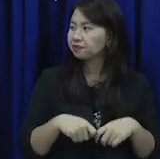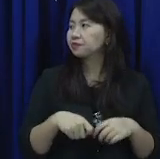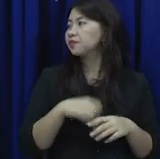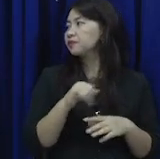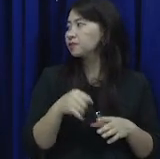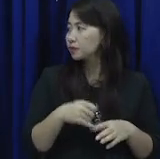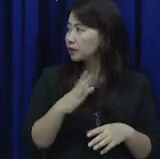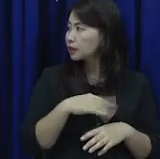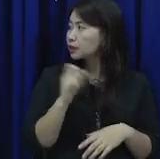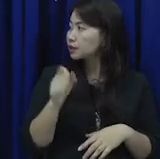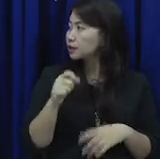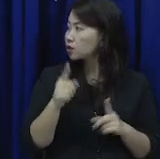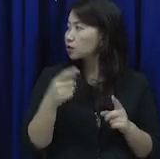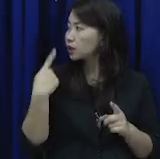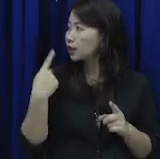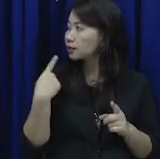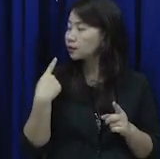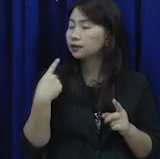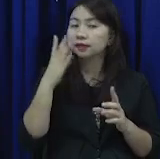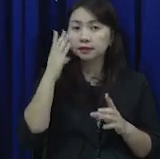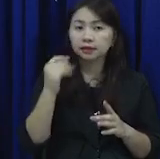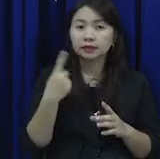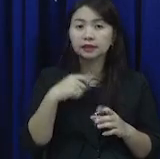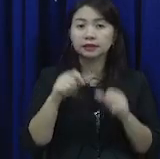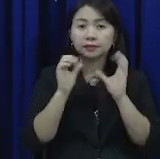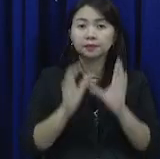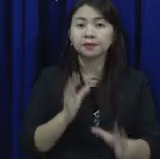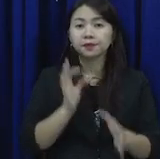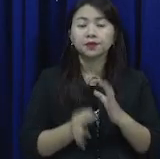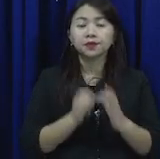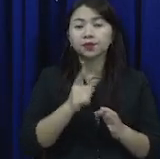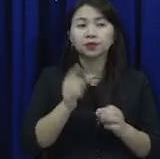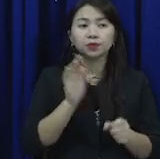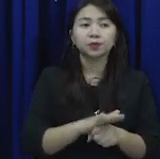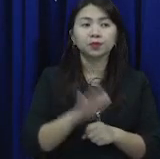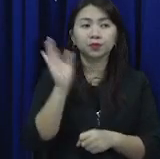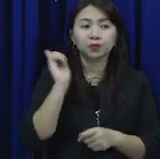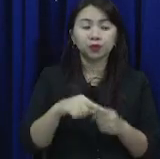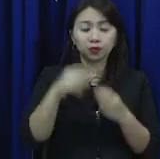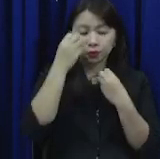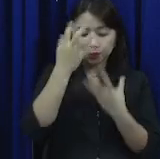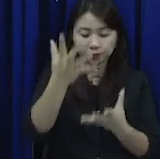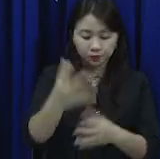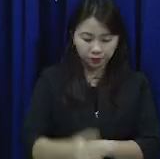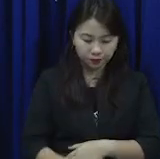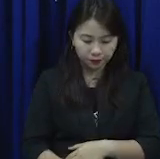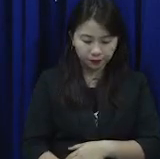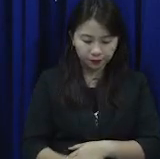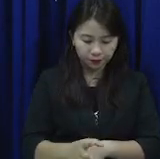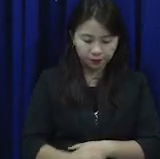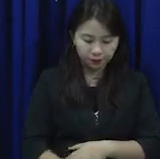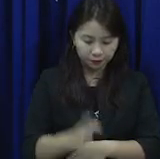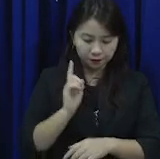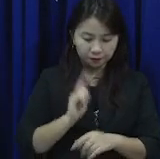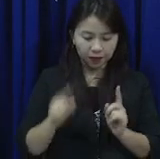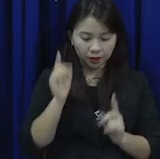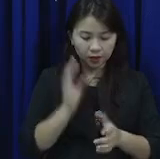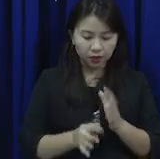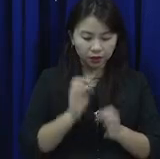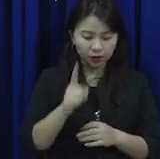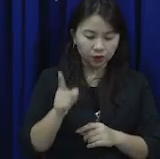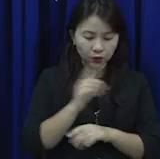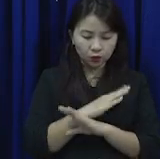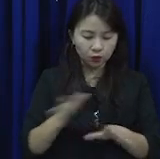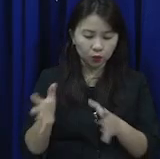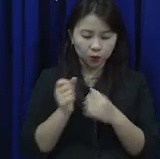will Experience the blessing if you will Promise to obey n naman palagian but if you do not want this kind of life Parehas lang